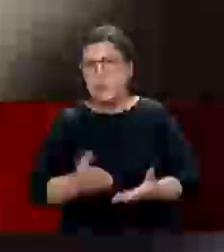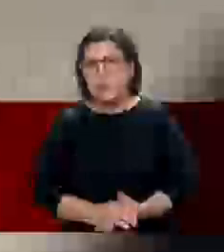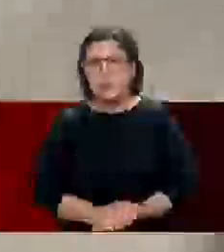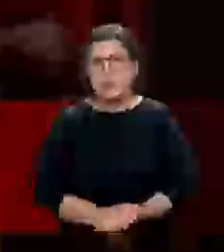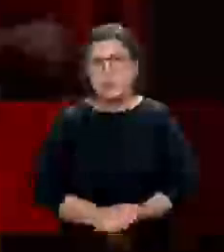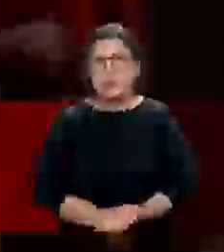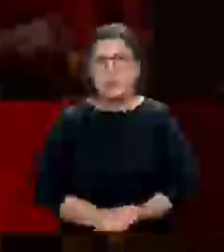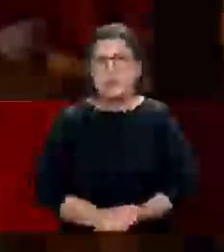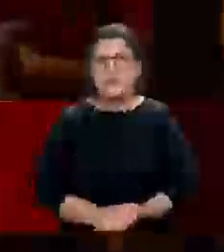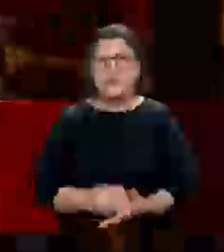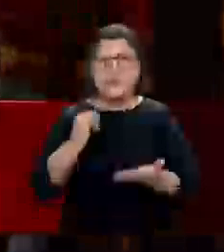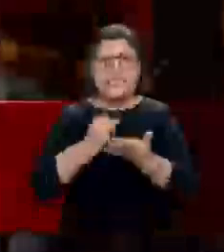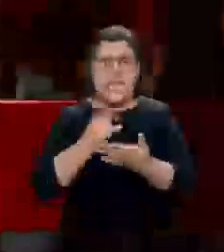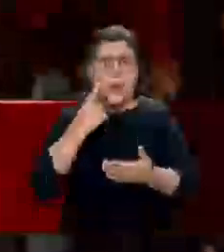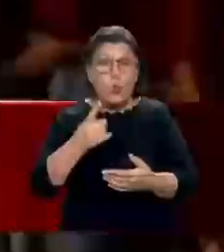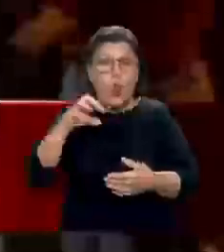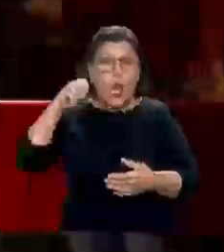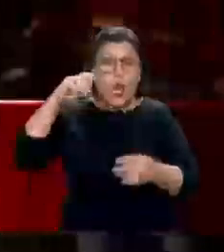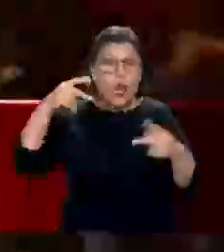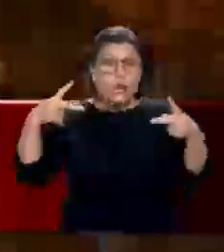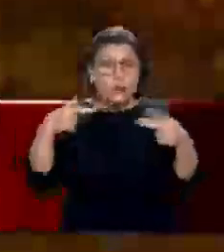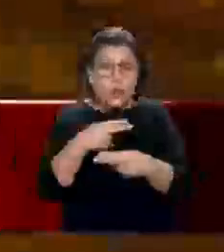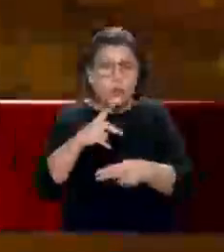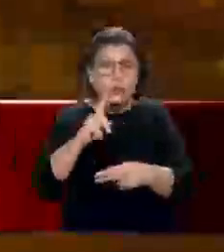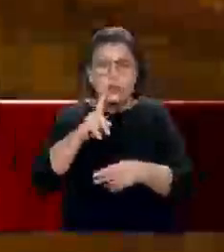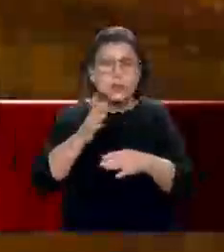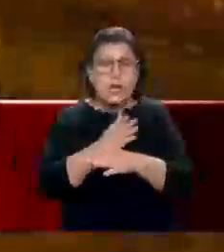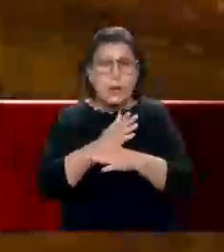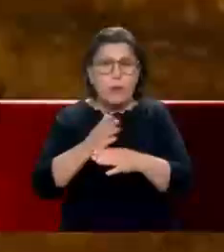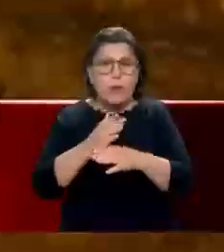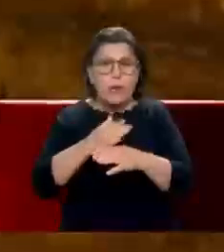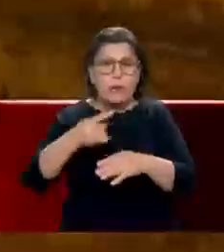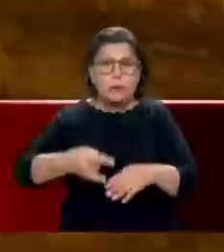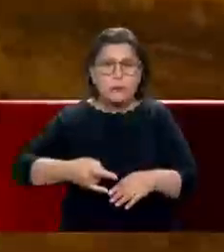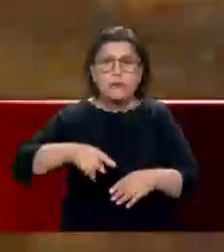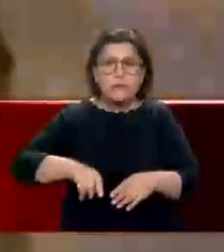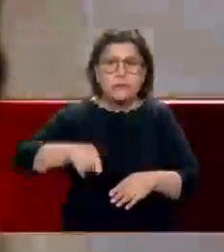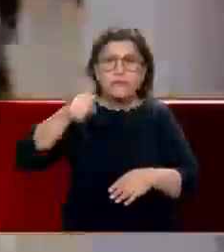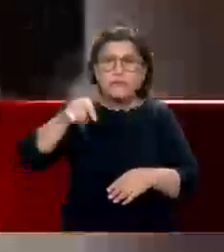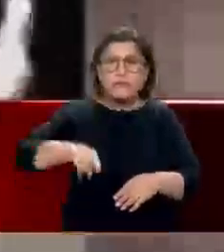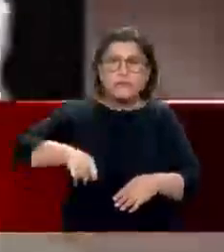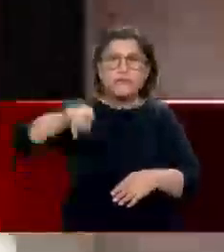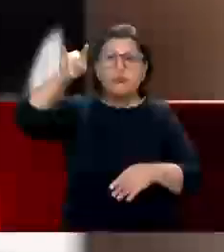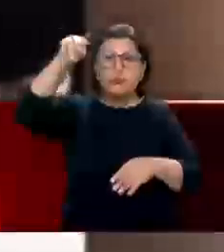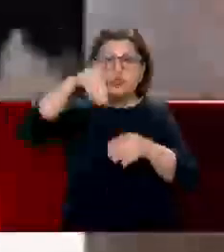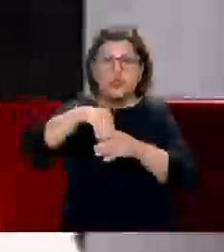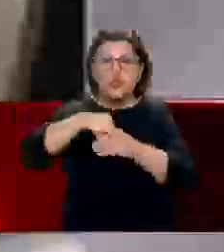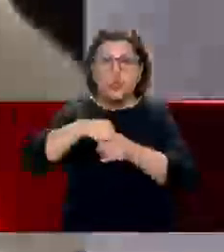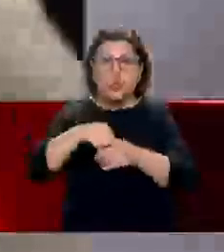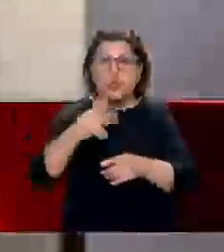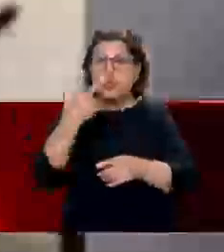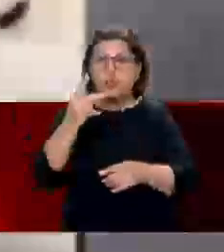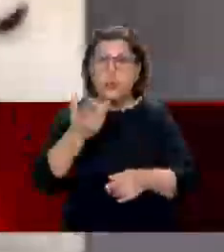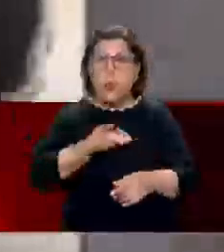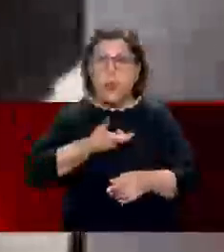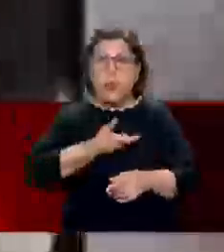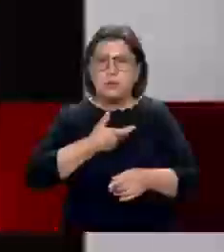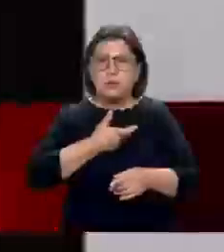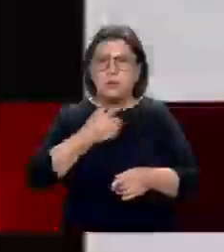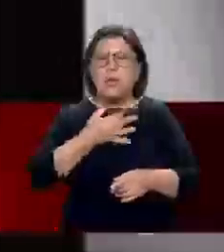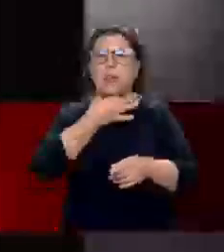getirdi iddiaya göre elektrik kesintisi yüzünden ara katta Duran asansör kabininde 3 öğrenci mahsur kaldı çığlıklarını